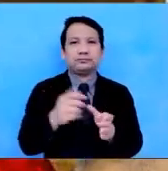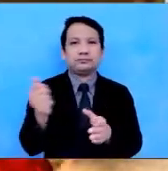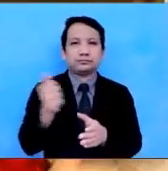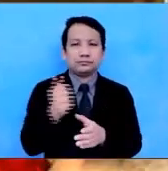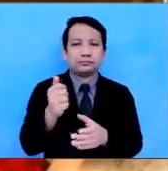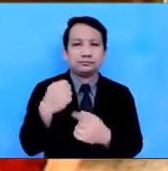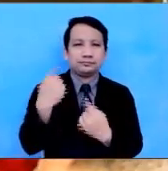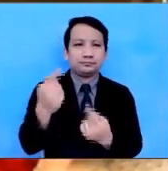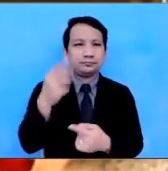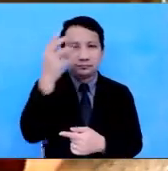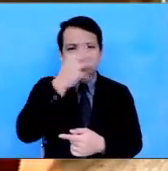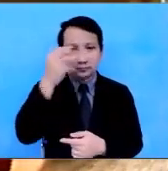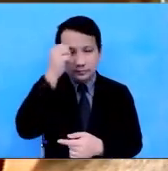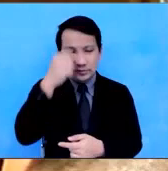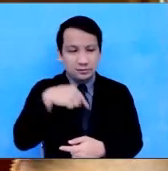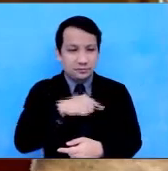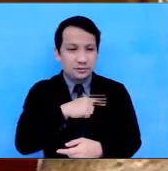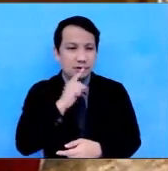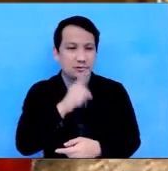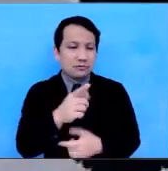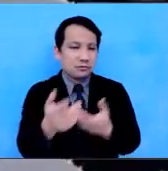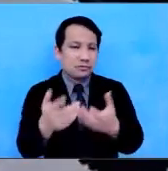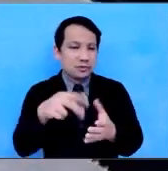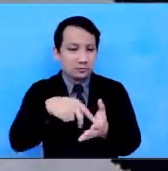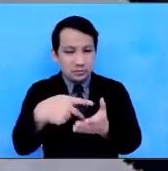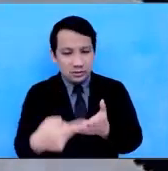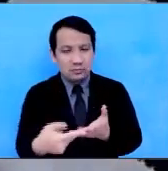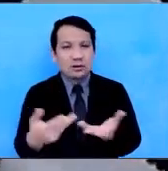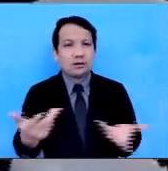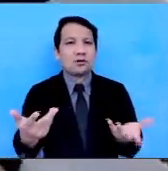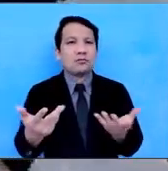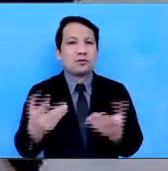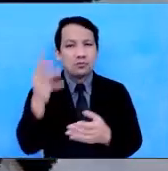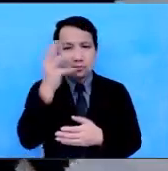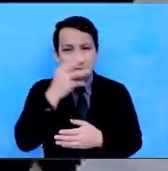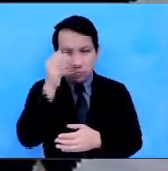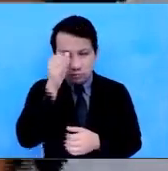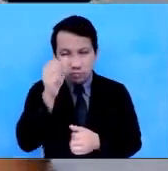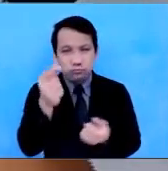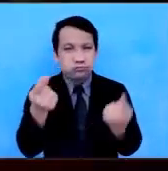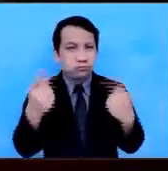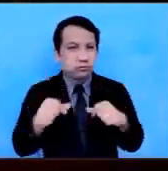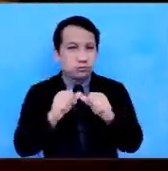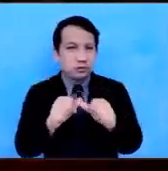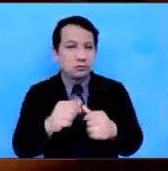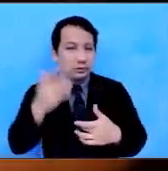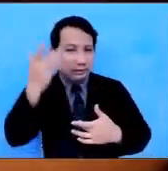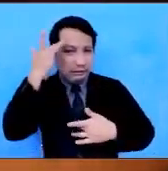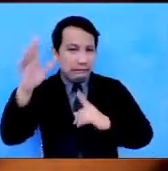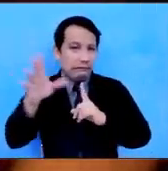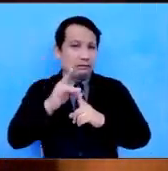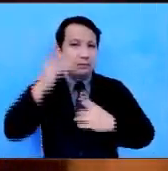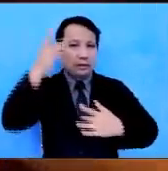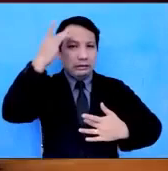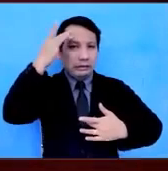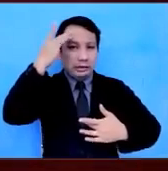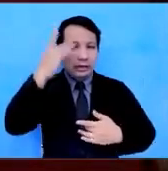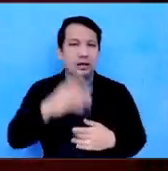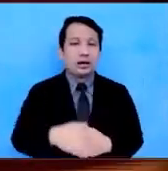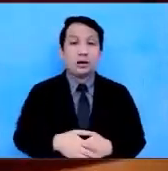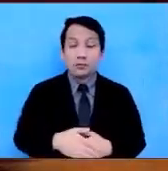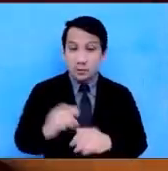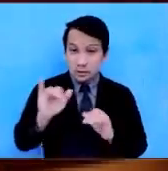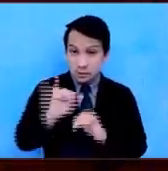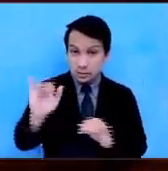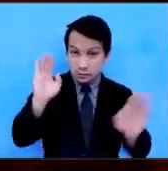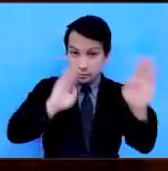nag-aalala din po kami sa mamaya madapa kami, nag-aalala din kami sa magkasakit. Kahit may problema sa